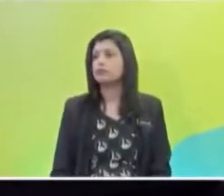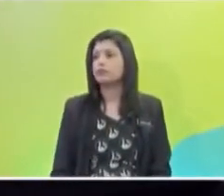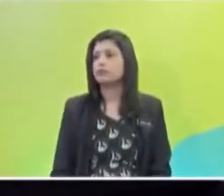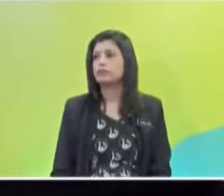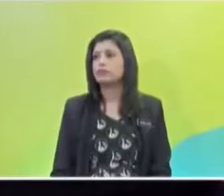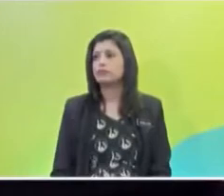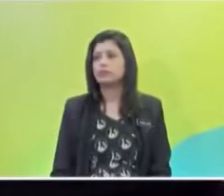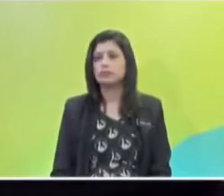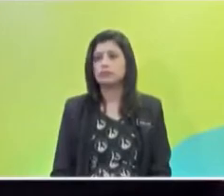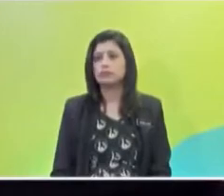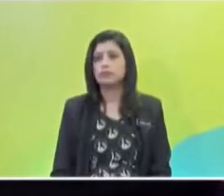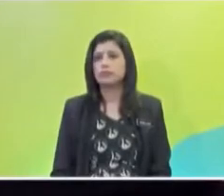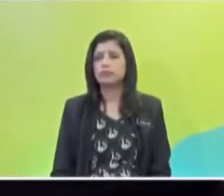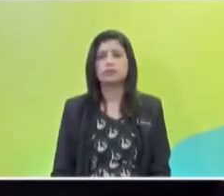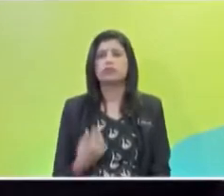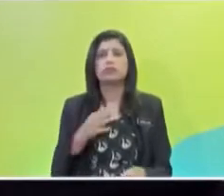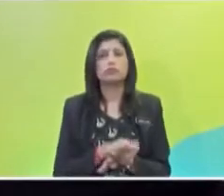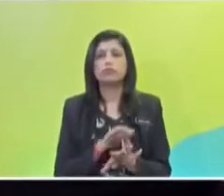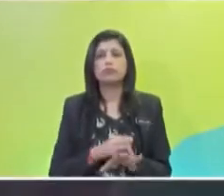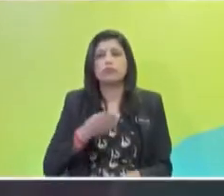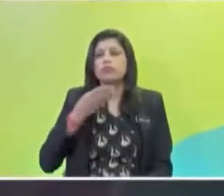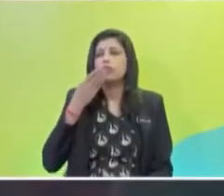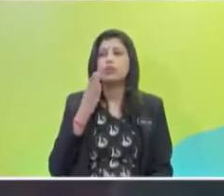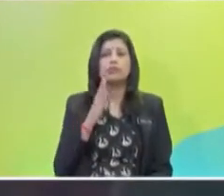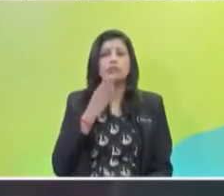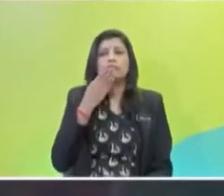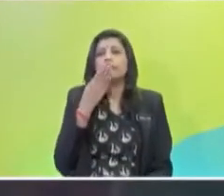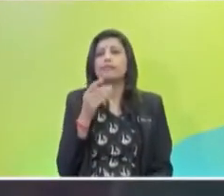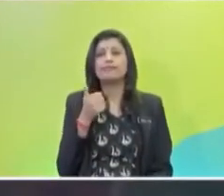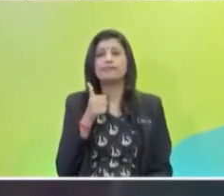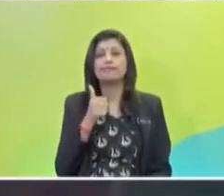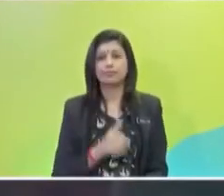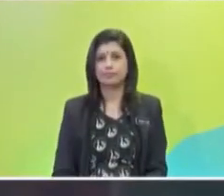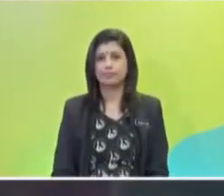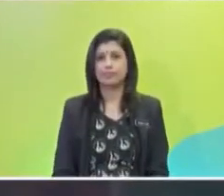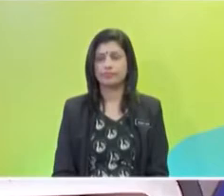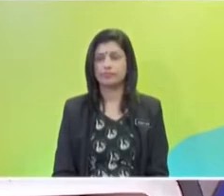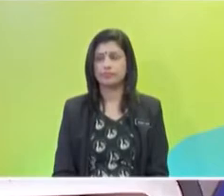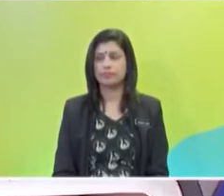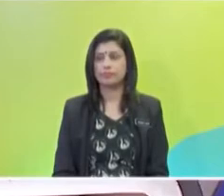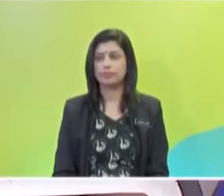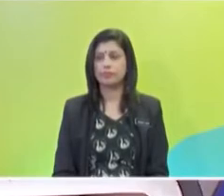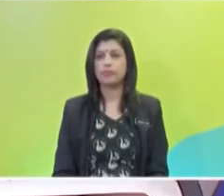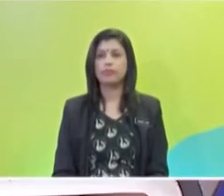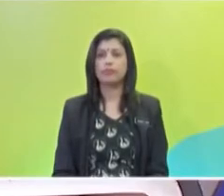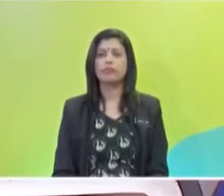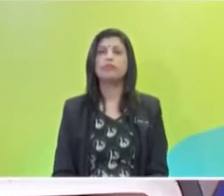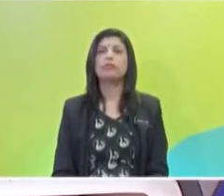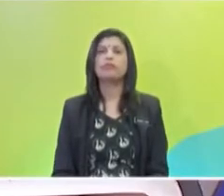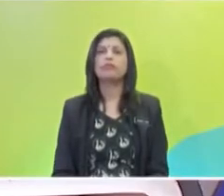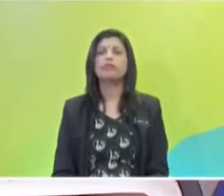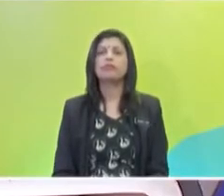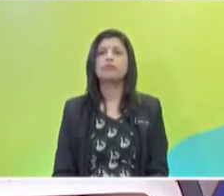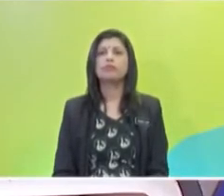saya. Macam-macam bau dan macam-macam rasa kan. Kita boleh sebab buah nanas dia ada bau yang